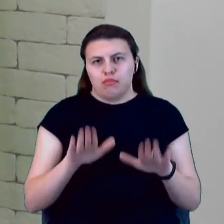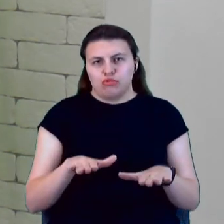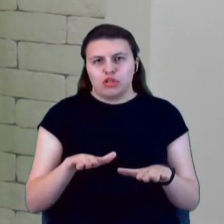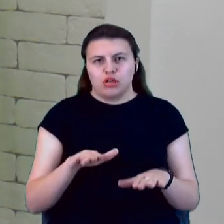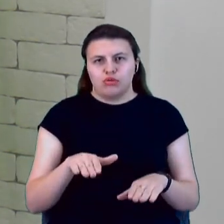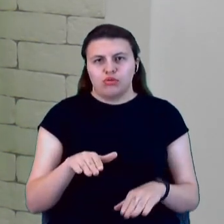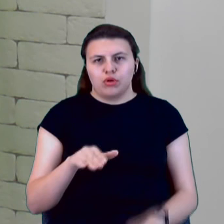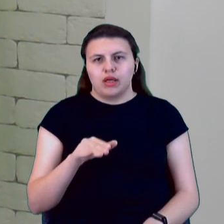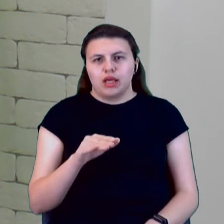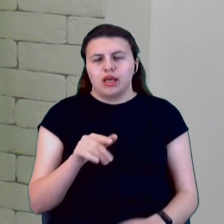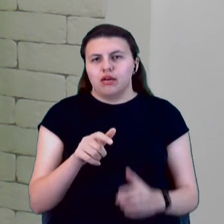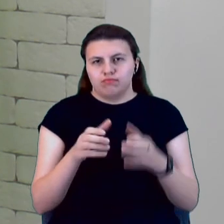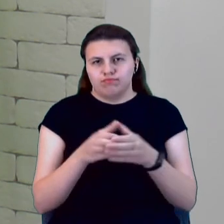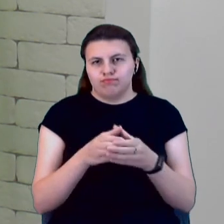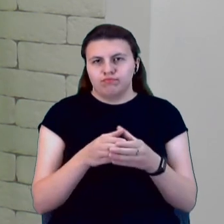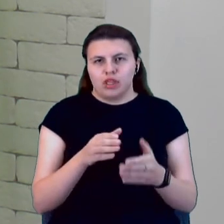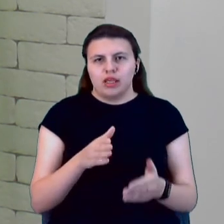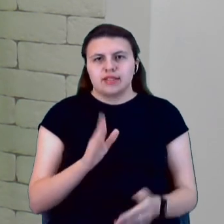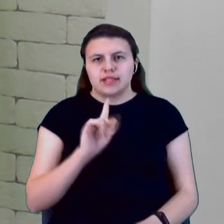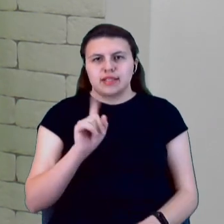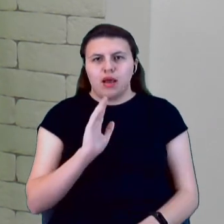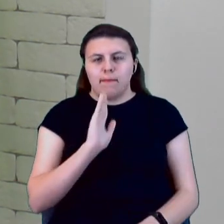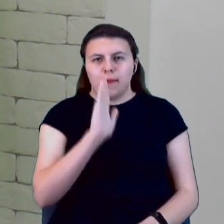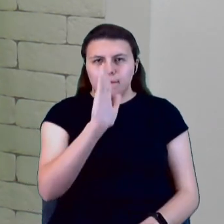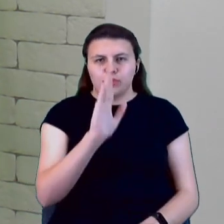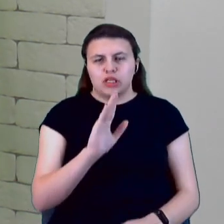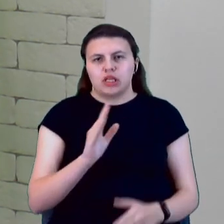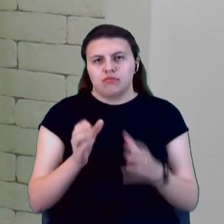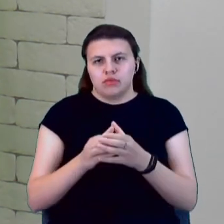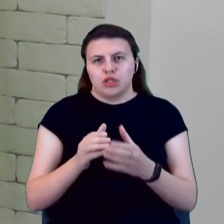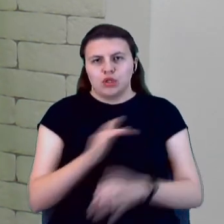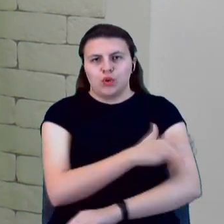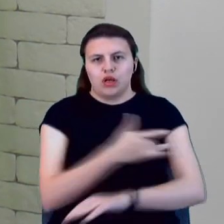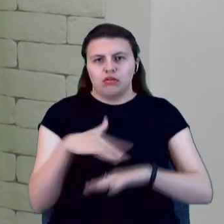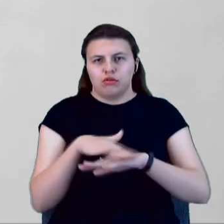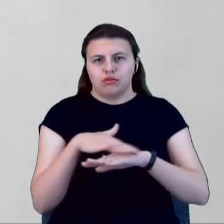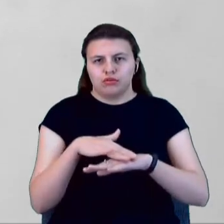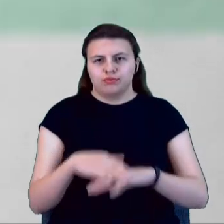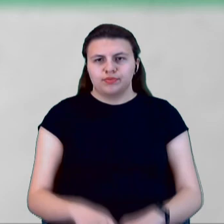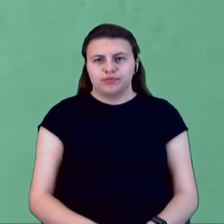майбутнє» та партії «Слуга народу». Це вже зовсім скоро.